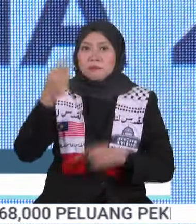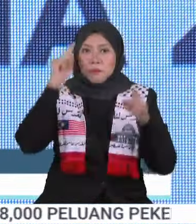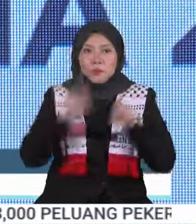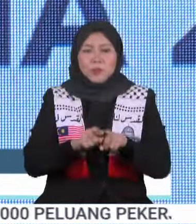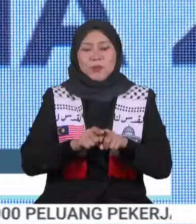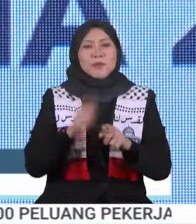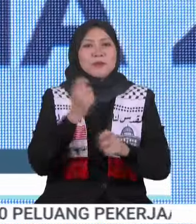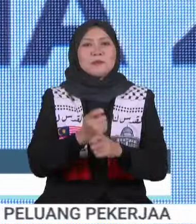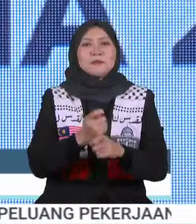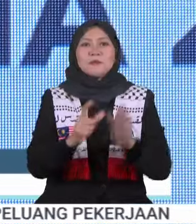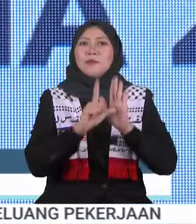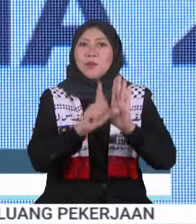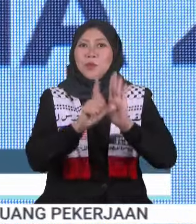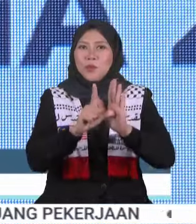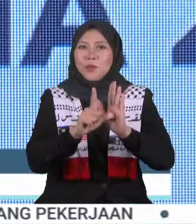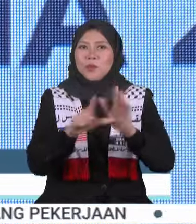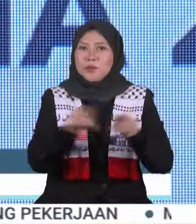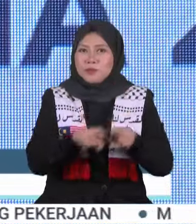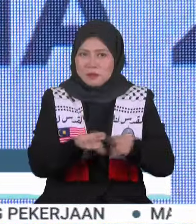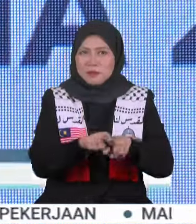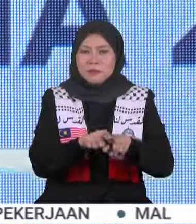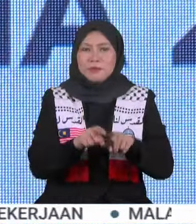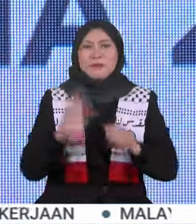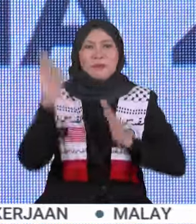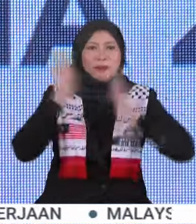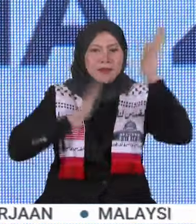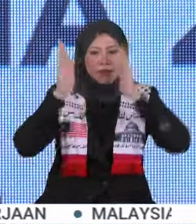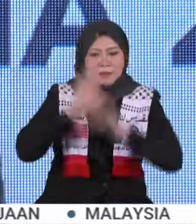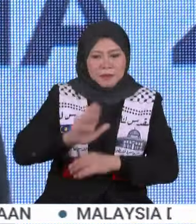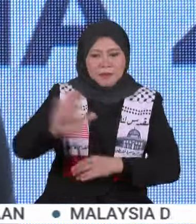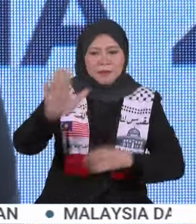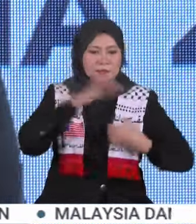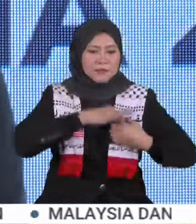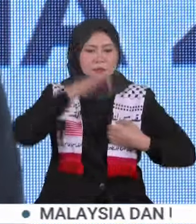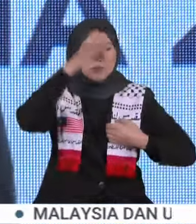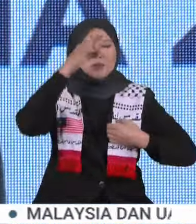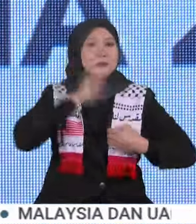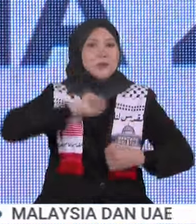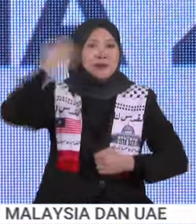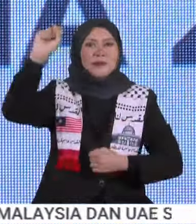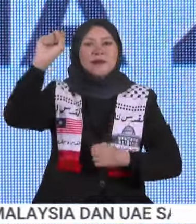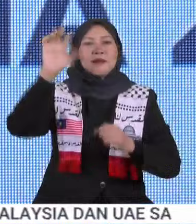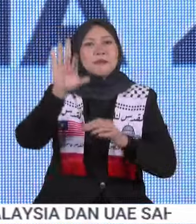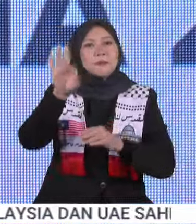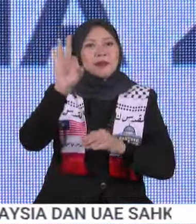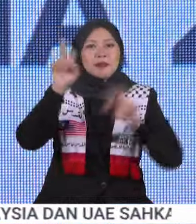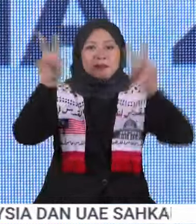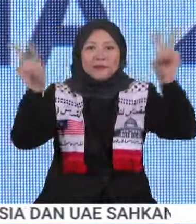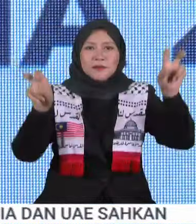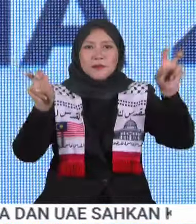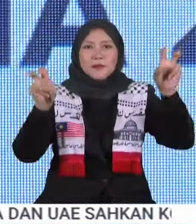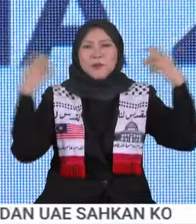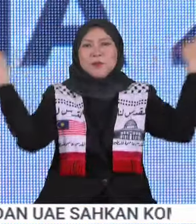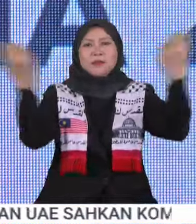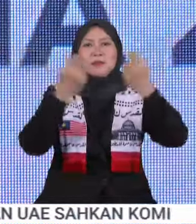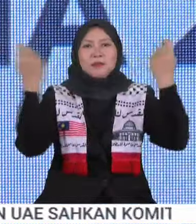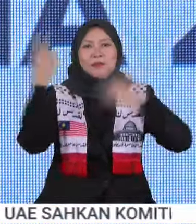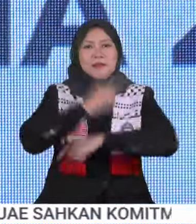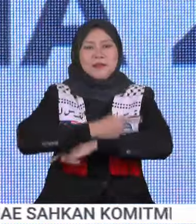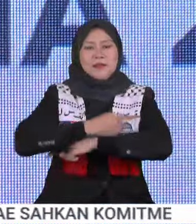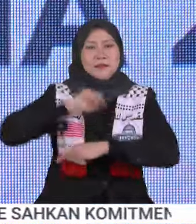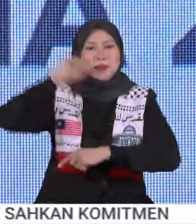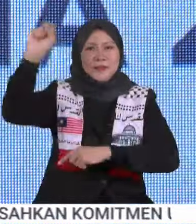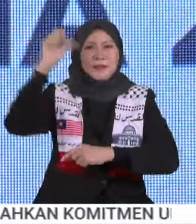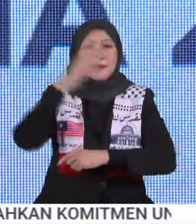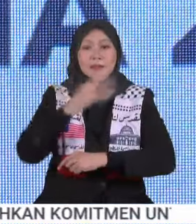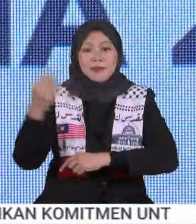sama seperti tahun sebelumnya. Malaysia Madani Jiwa Merdeka pula telah dipilih sebagai tema sambutan Hari Kebangsaan